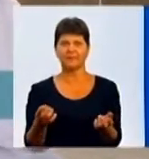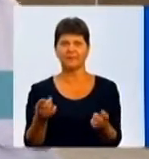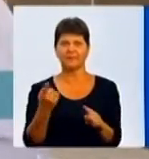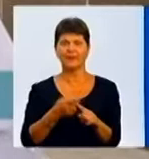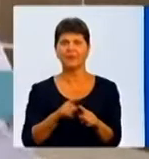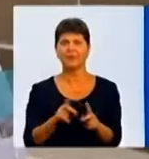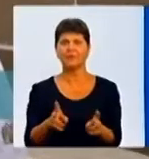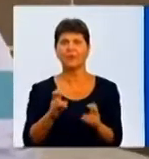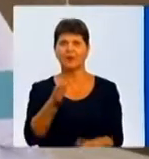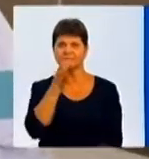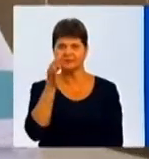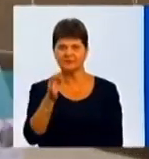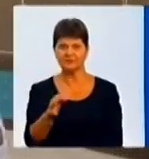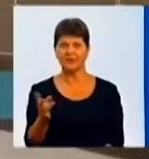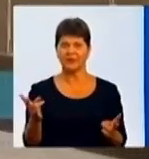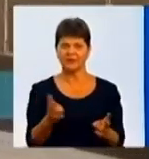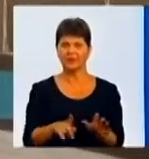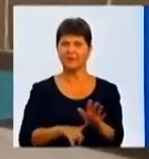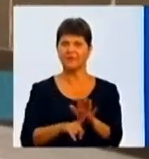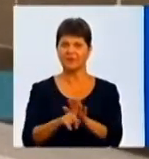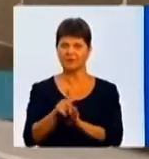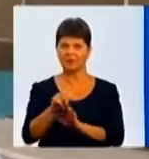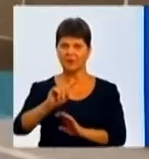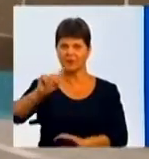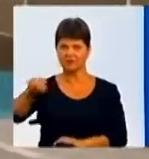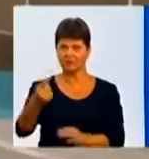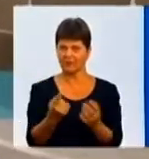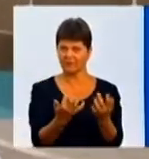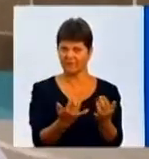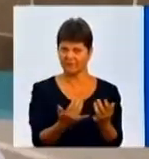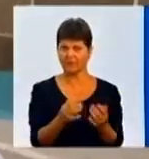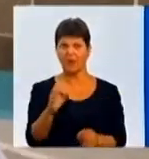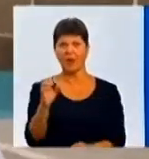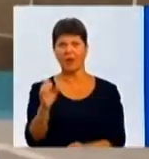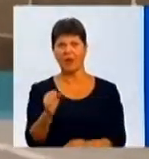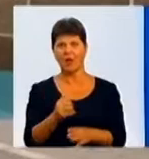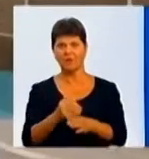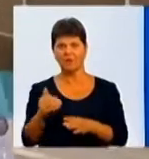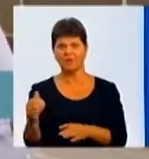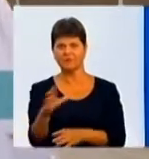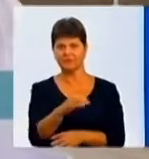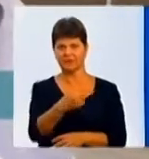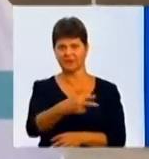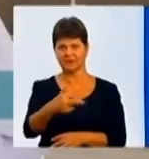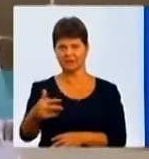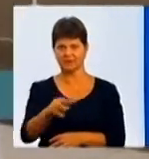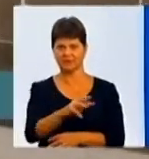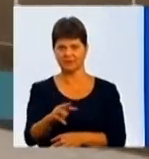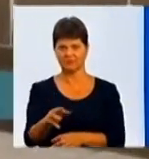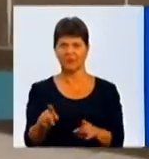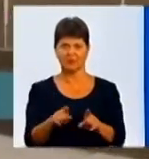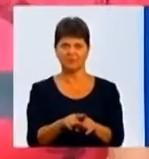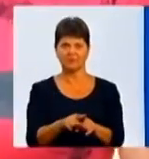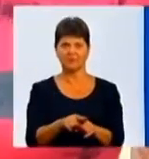сказано, треба в початку час варити, а потім скільки, ще півчаса, отак. І воно хорошо